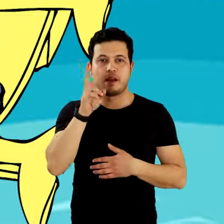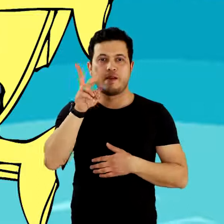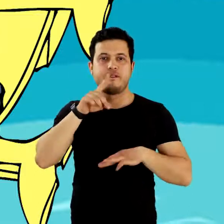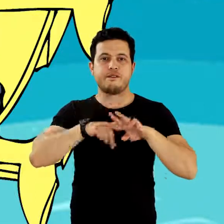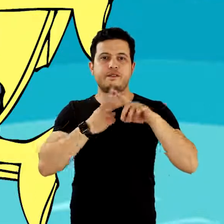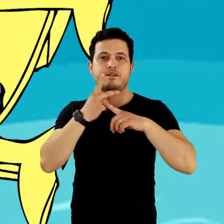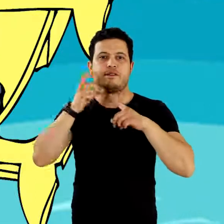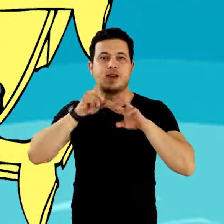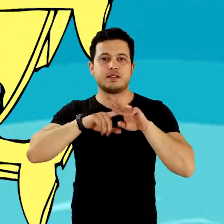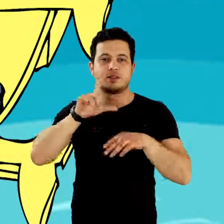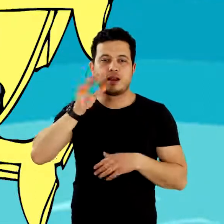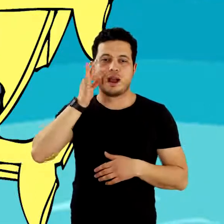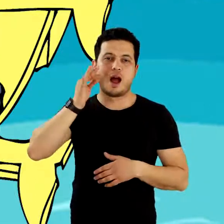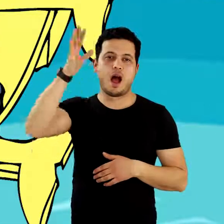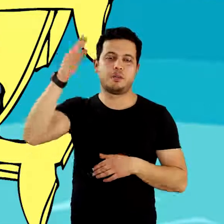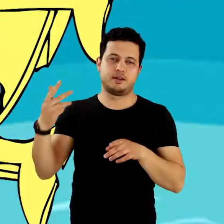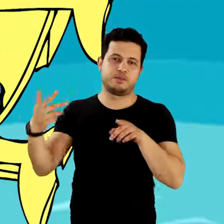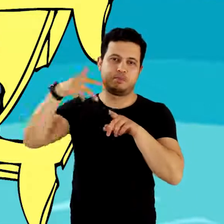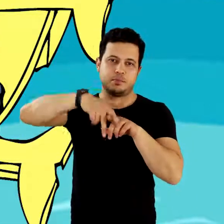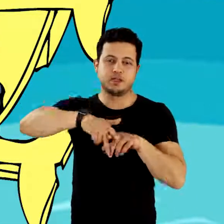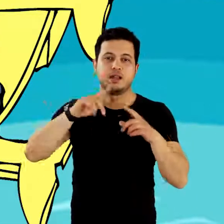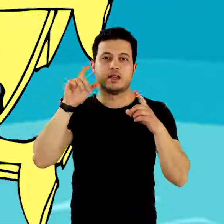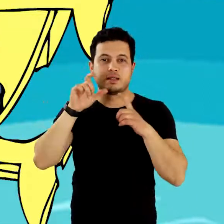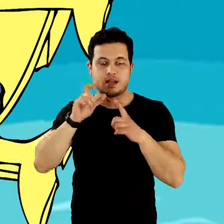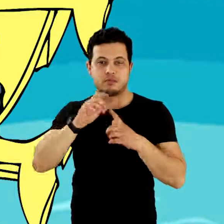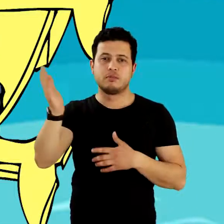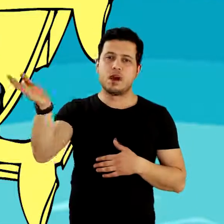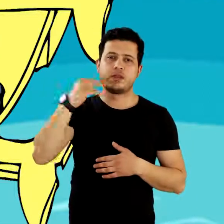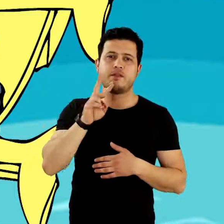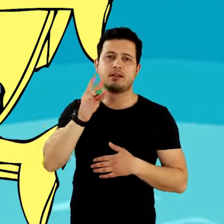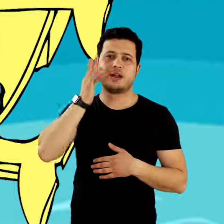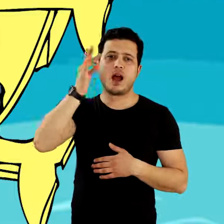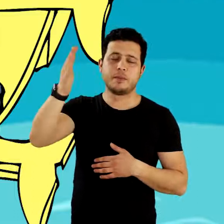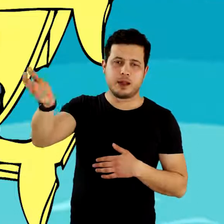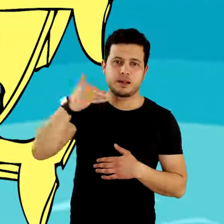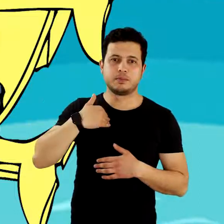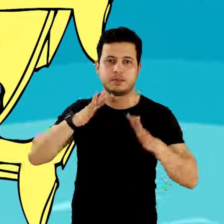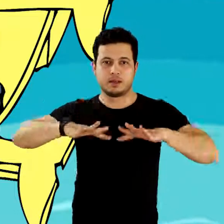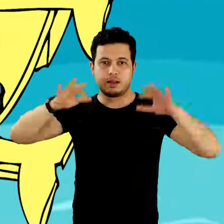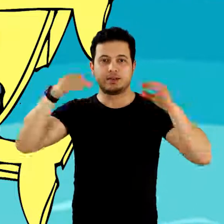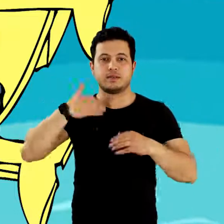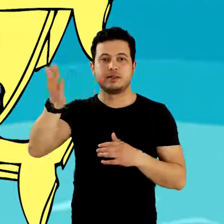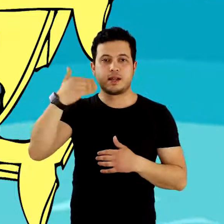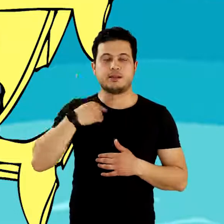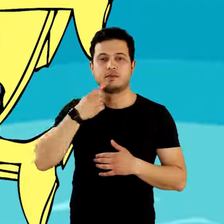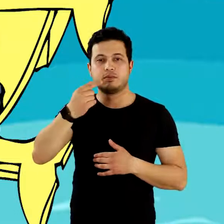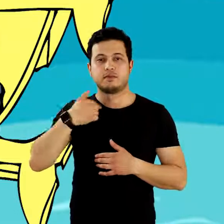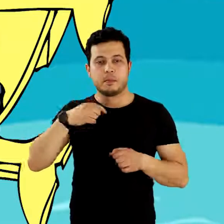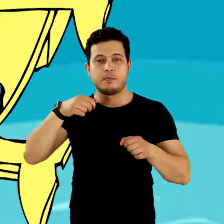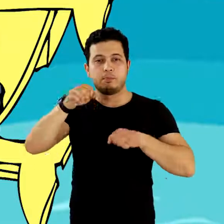abi bindi. Selim? Hadi Veysel abi. Biz hazırız. Gidelim artık,